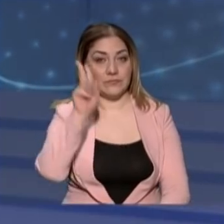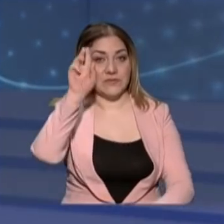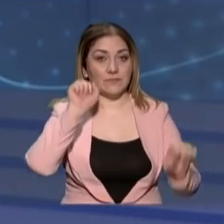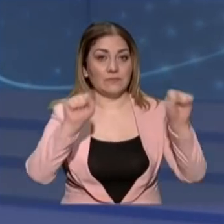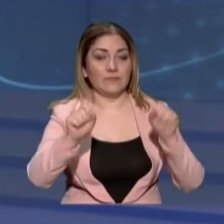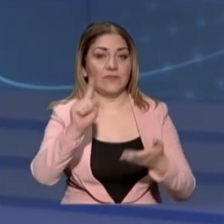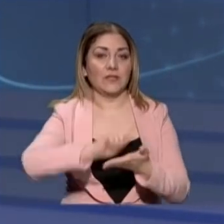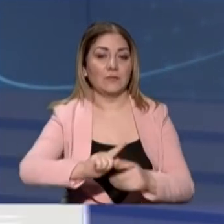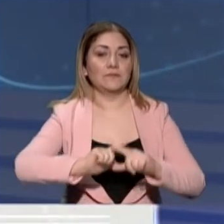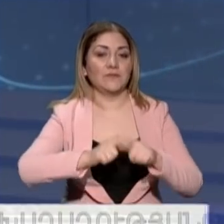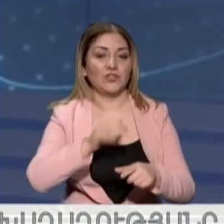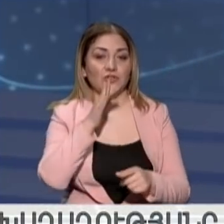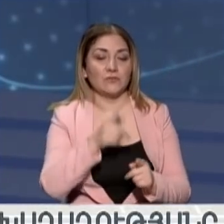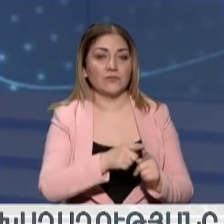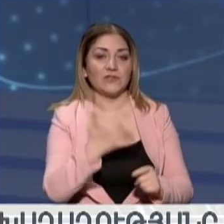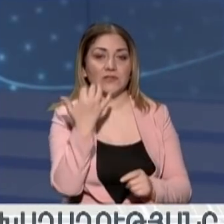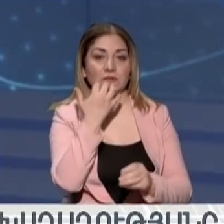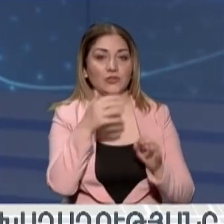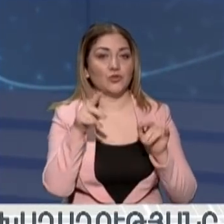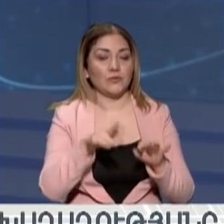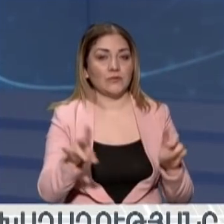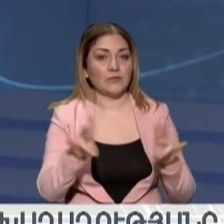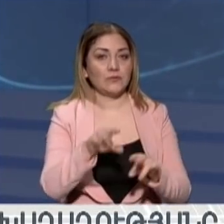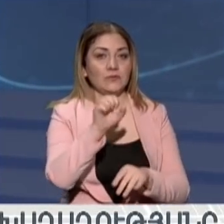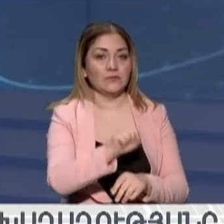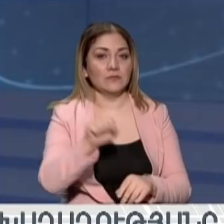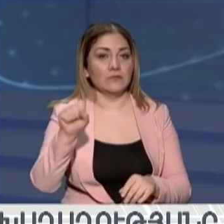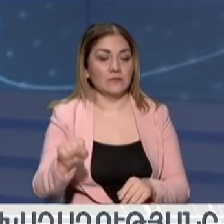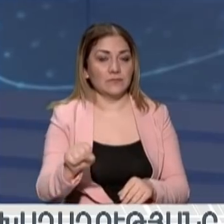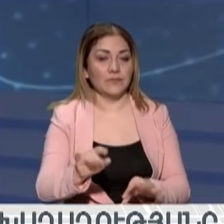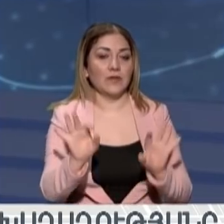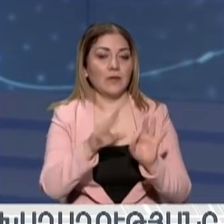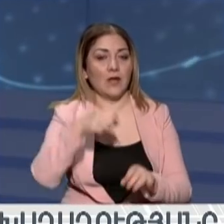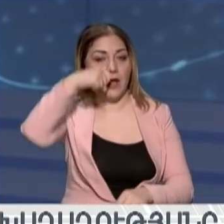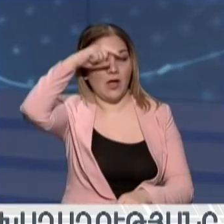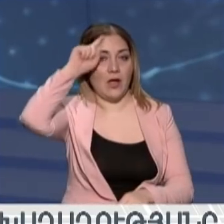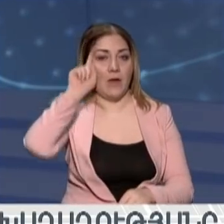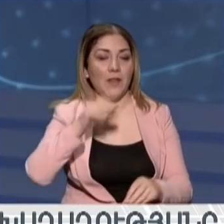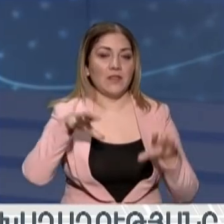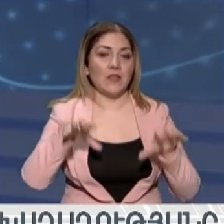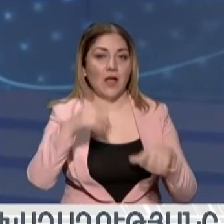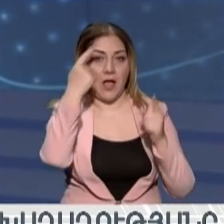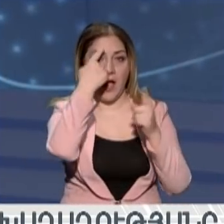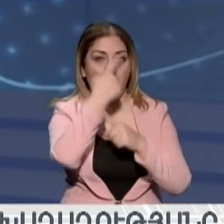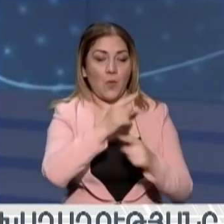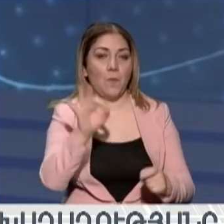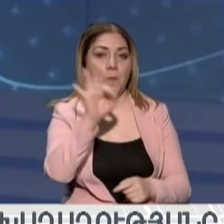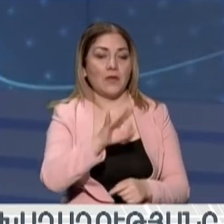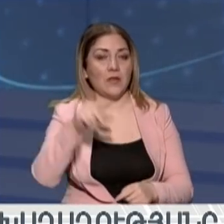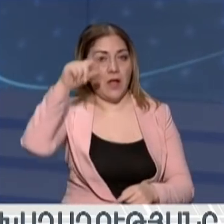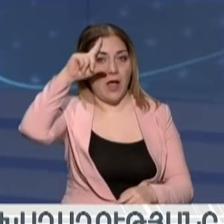Կառավարության հետ հարց ու պատասխանի ընթացքում արտաքին գործերի նախարար Արա Այվազյանը անդրադարձել է Ադրբեջանի նախագահի հայտարարությանը, որ